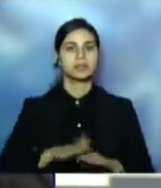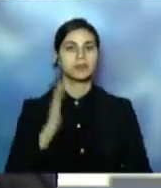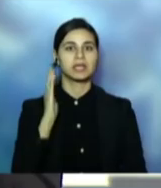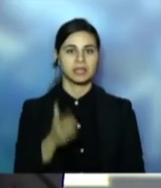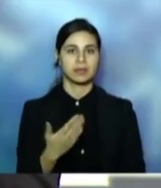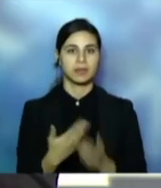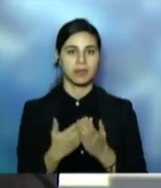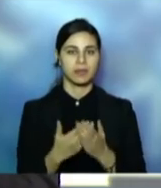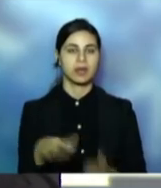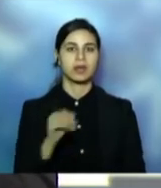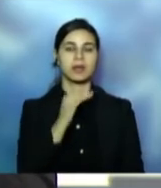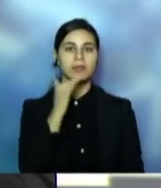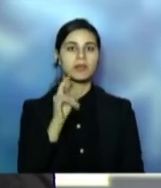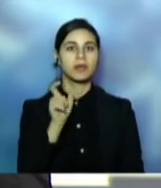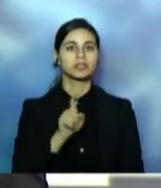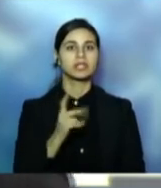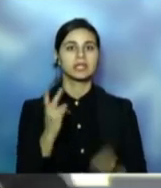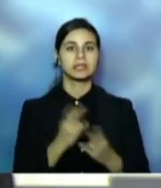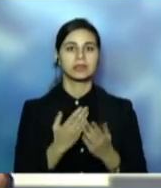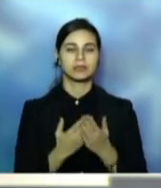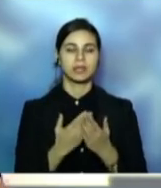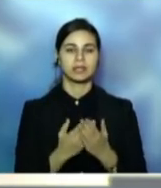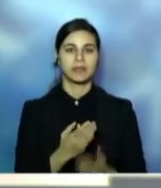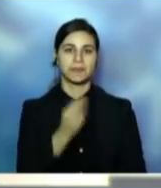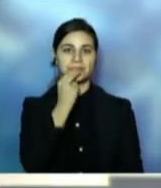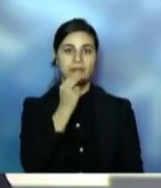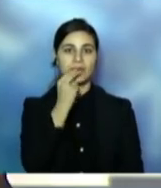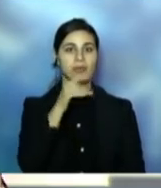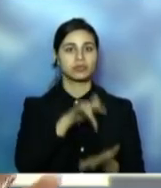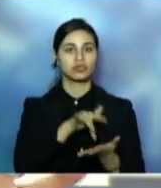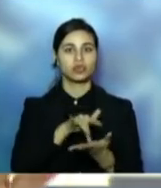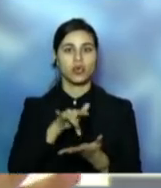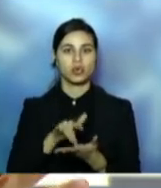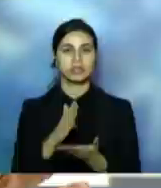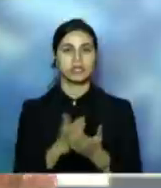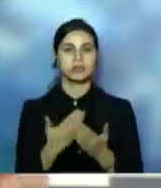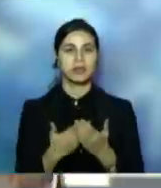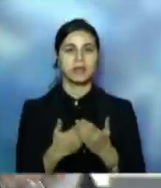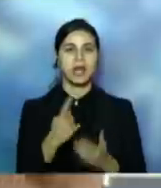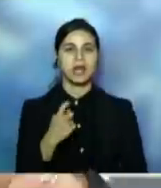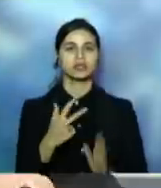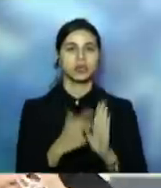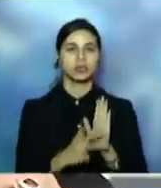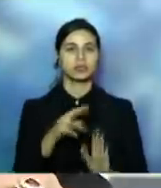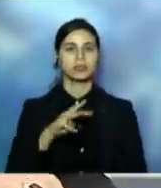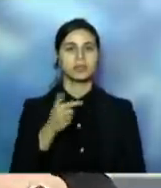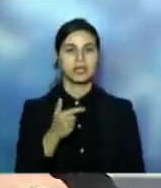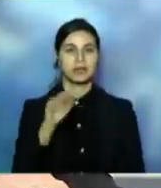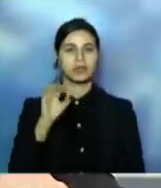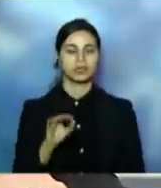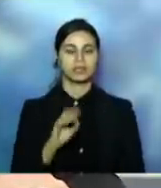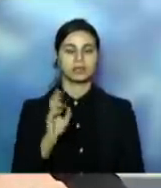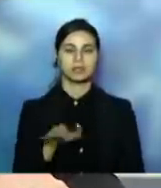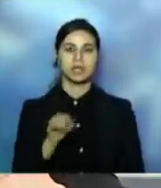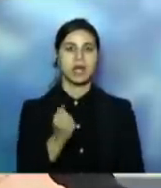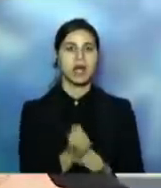ბევრი ჩვენი ბავშვი, ჩვენი მშობელი რას იყენებს? მაგალითად კვებებს შორის არის სადღაც ასე 180 მილიგრამ პროცენტამდე და